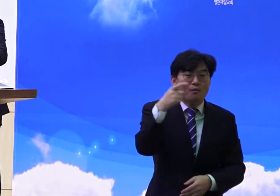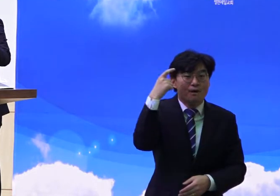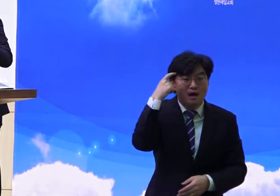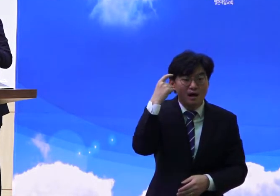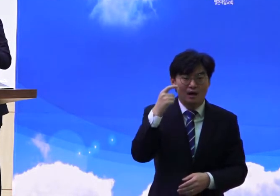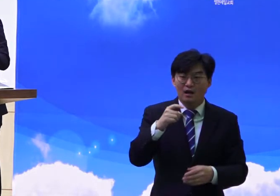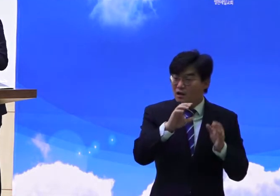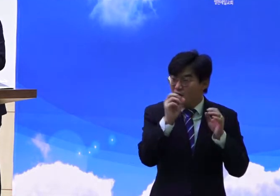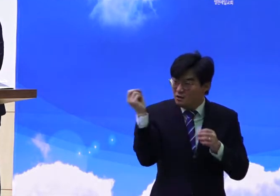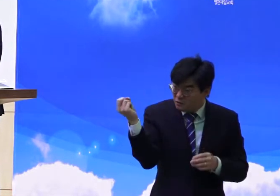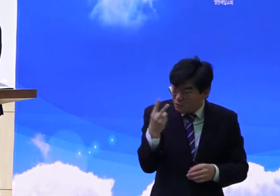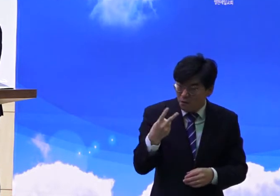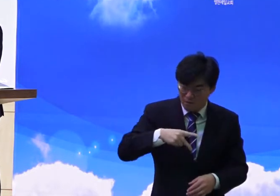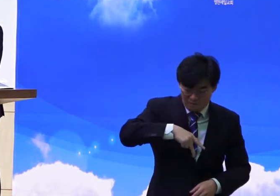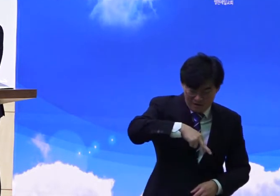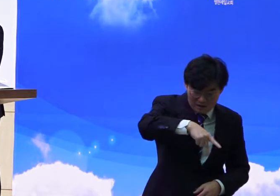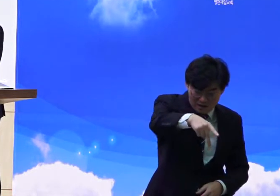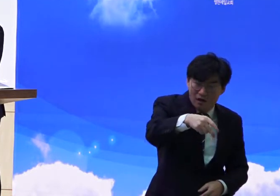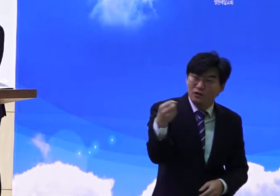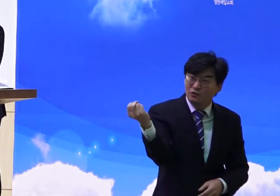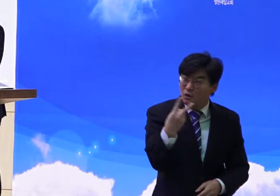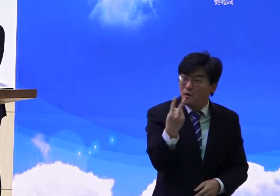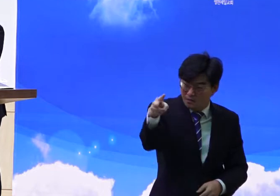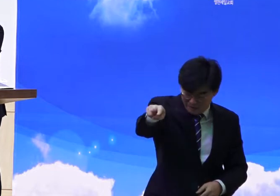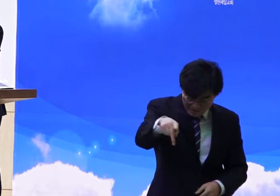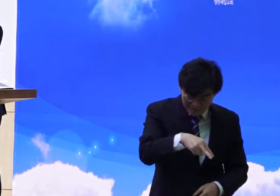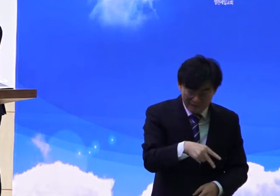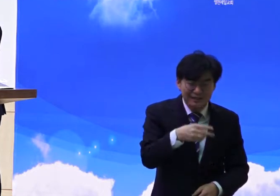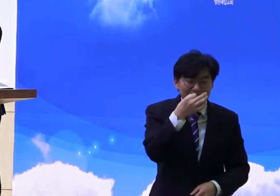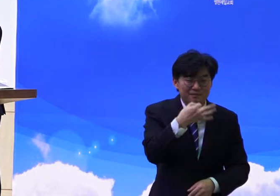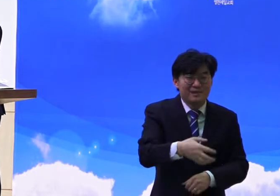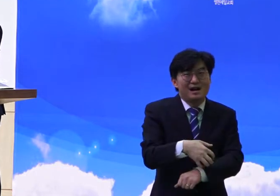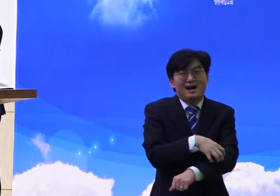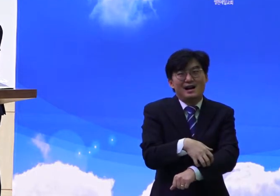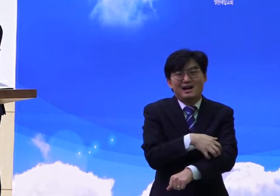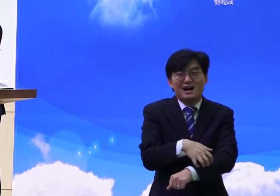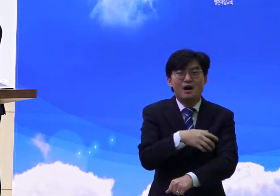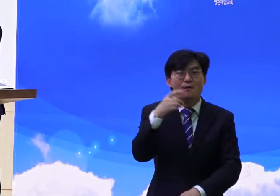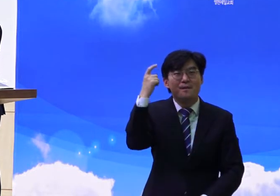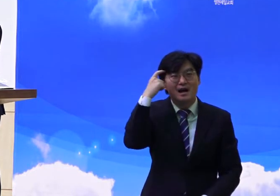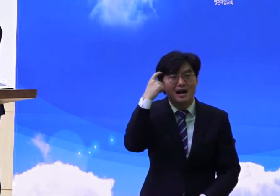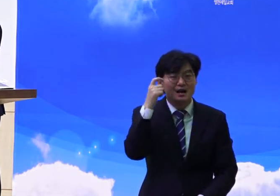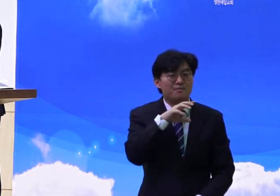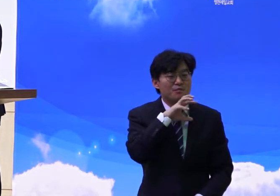아라바 광야를 다시 거쳐야 하는 정말 거칠고도 힘든 길이었습니다.